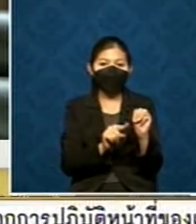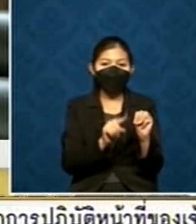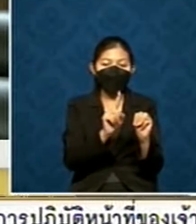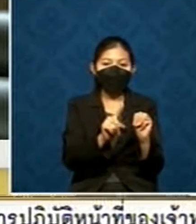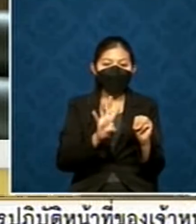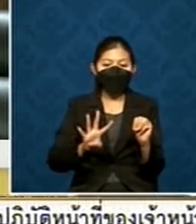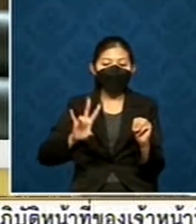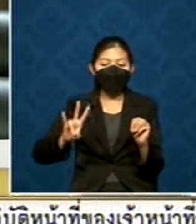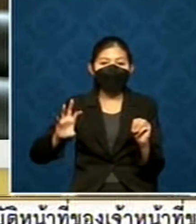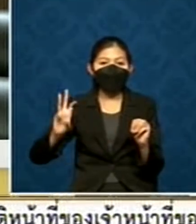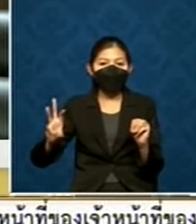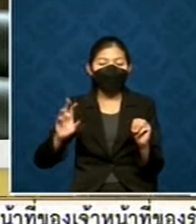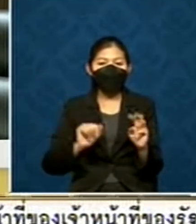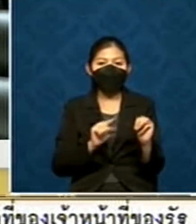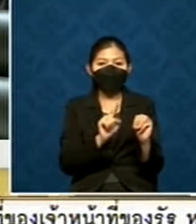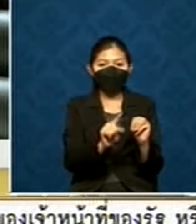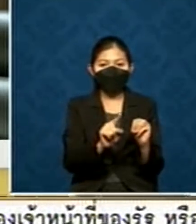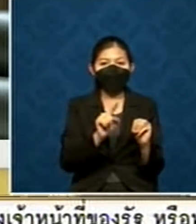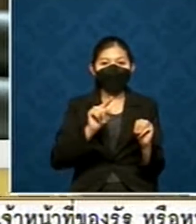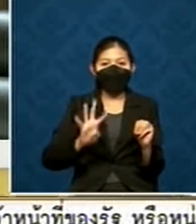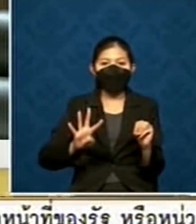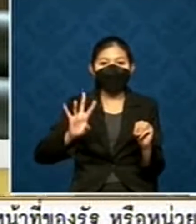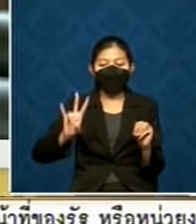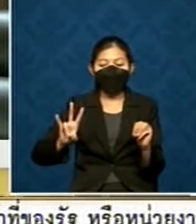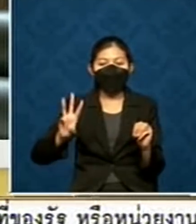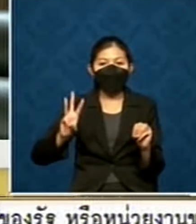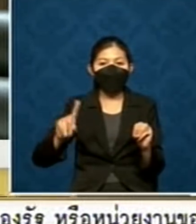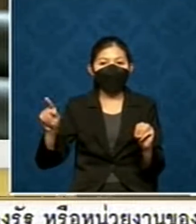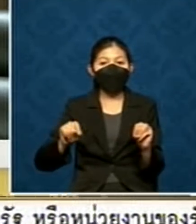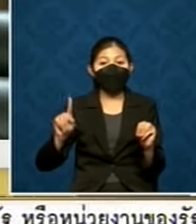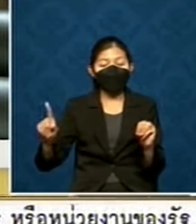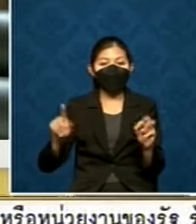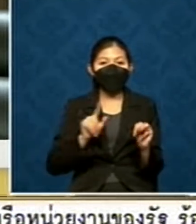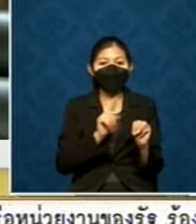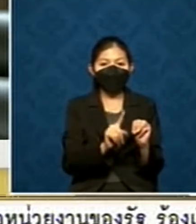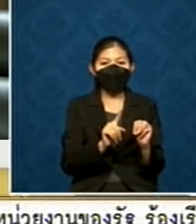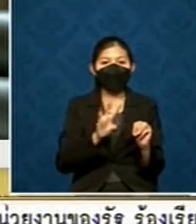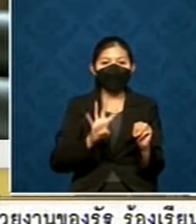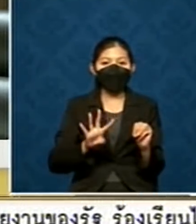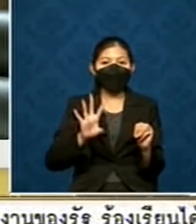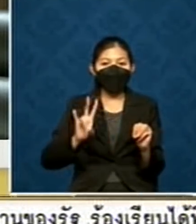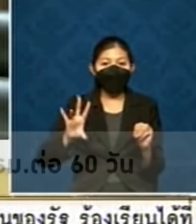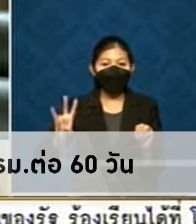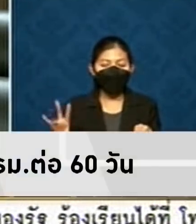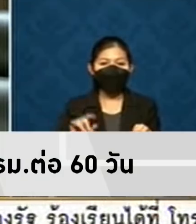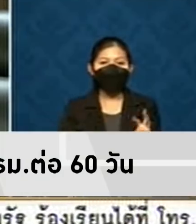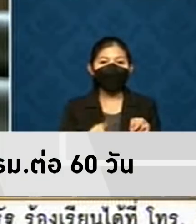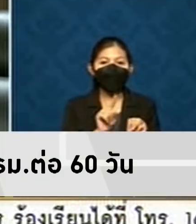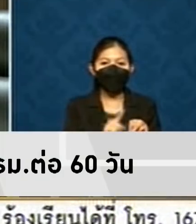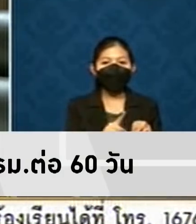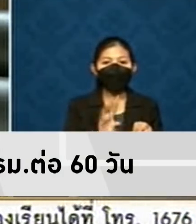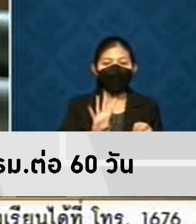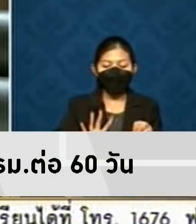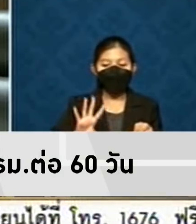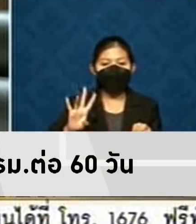คุณธัญวัฒน์เขาชี้แจงหลักการของกฎหมายซึ่งทุกวันนี้พูดกันสั้นๆว่ากฎหมายสมรสเท่าเทียมน